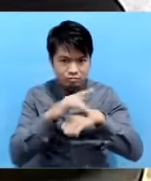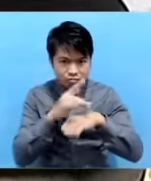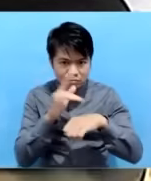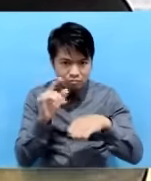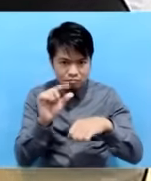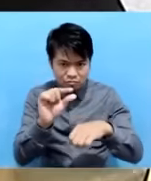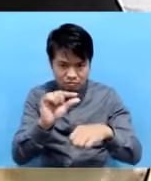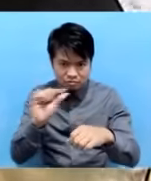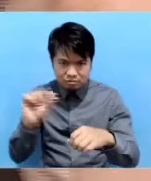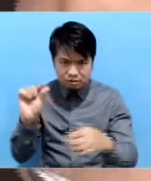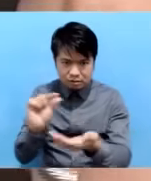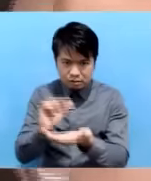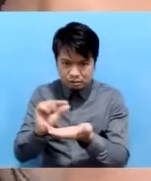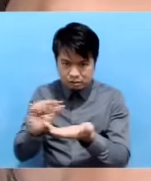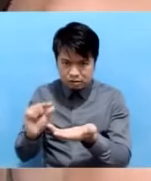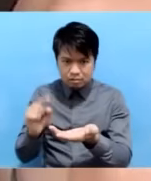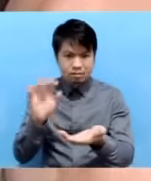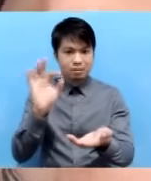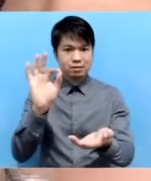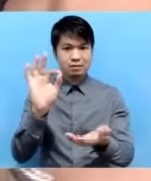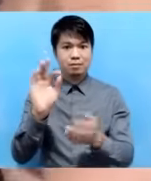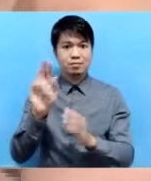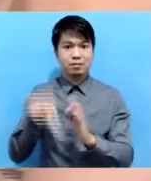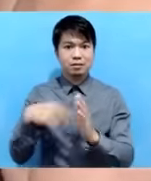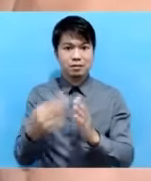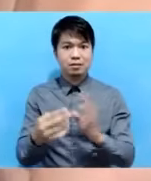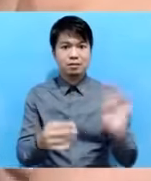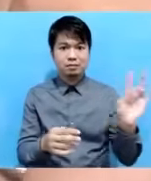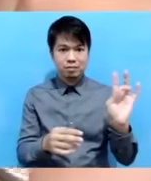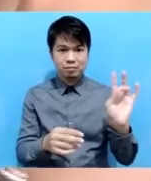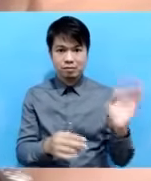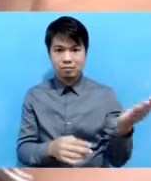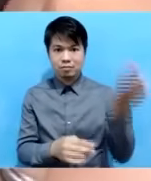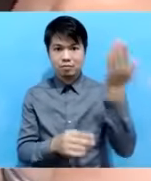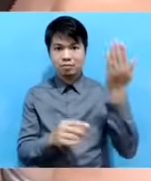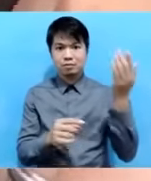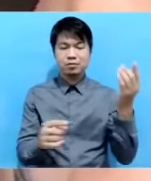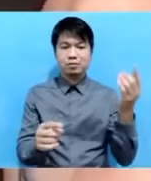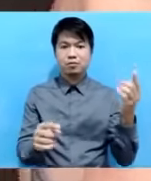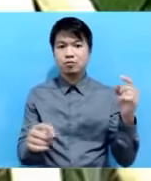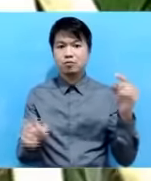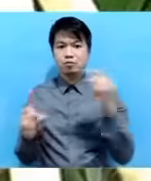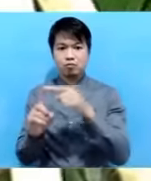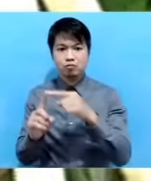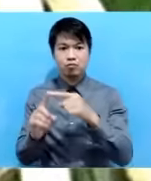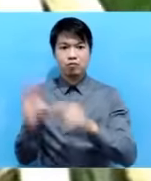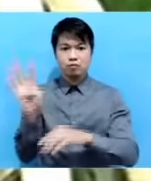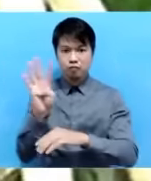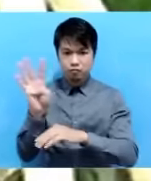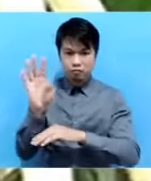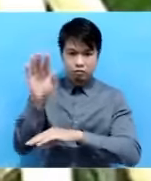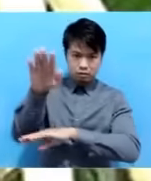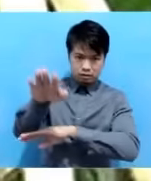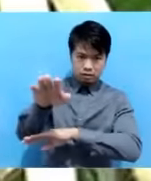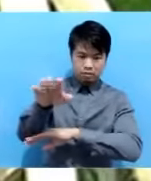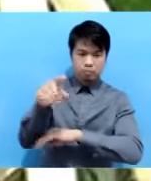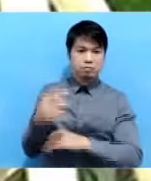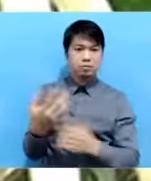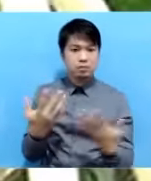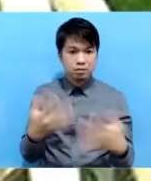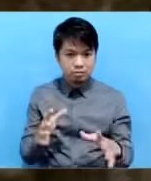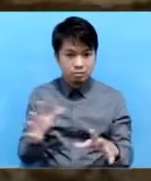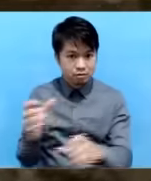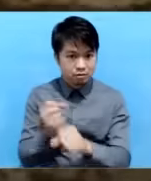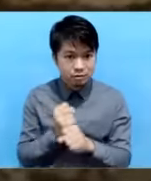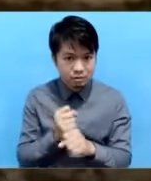yan ng 9 na oras, mula alas 7 ng umaga hanggang alas 4 ng hapon. Pagkatapos makakuha ng mga butil ng